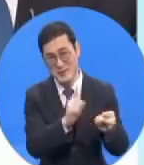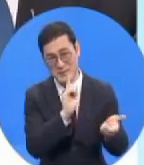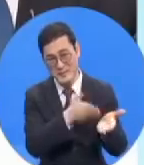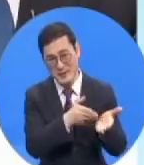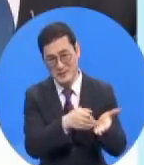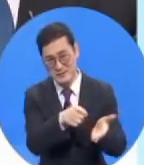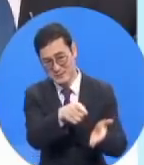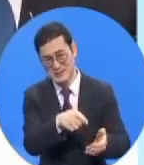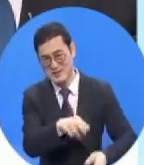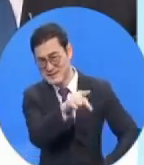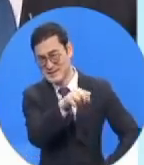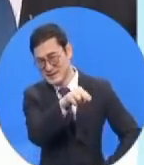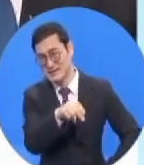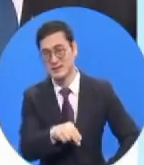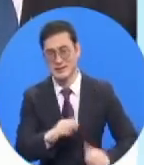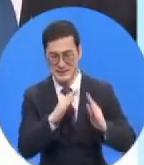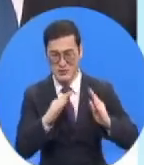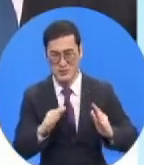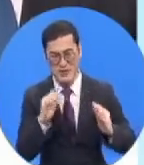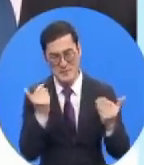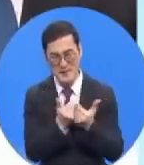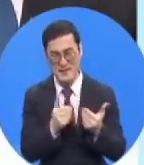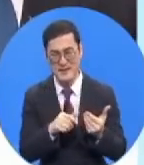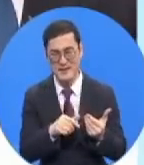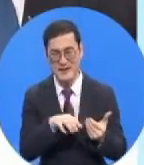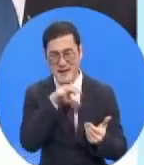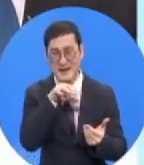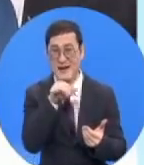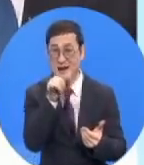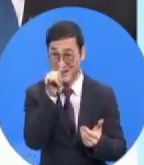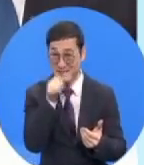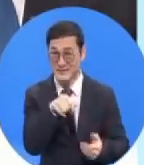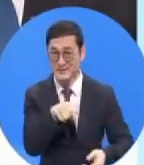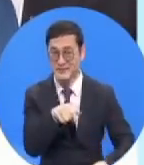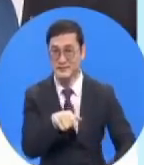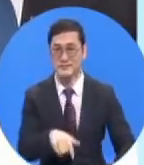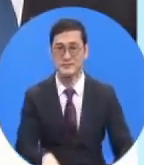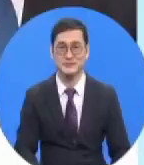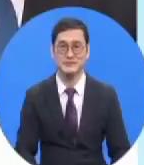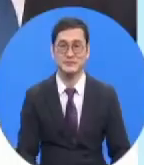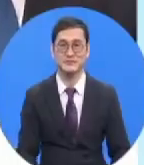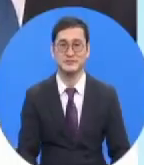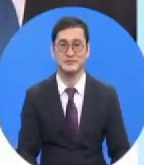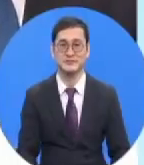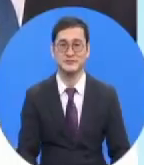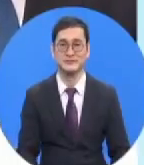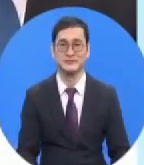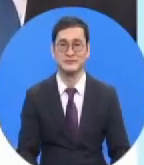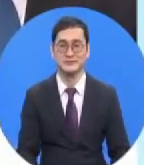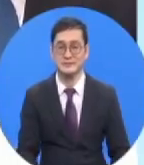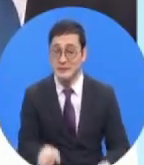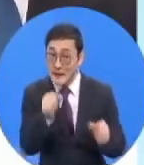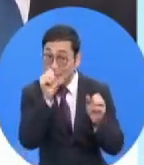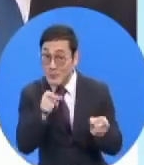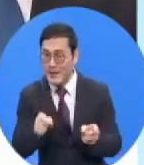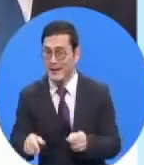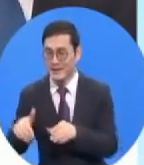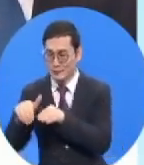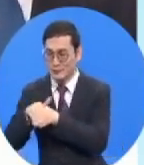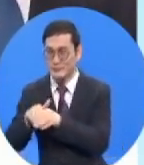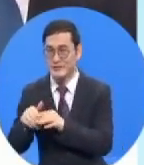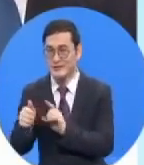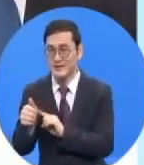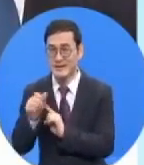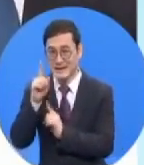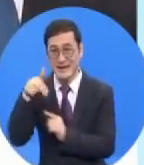하면 이재명 지사가 저런 발언을 통해서 본인의 소신을 밝힘과 동시에 친문 진영 일정은 끌어안을 수 있는 반사역도 함께 가져오는 그런